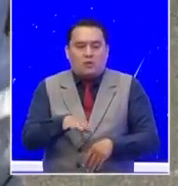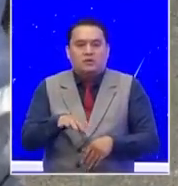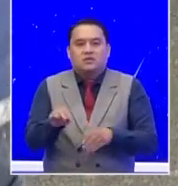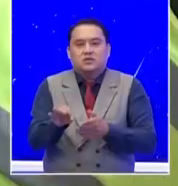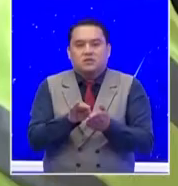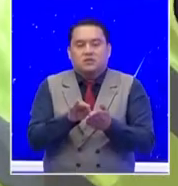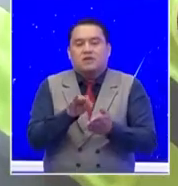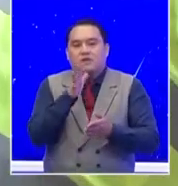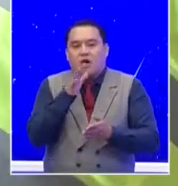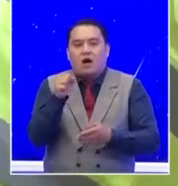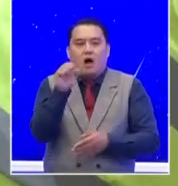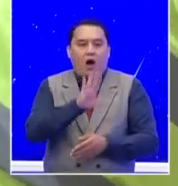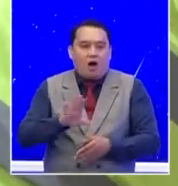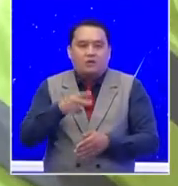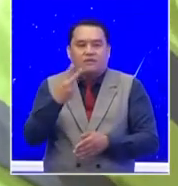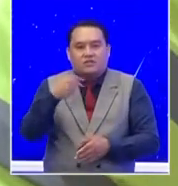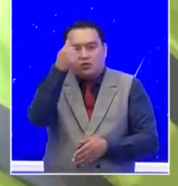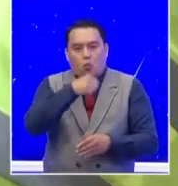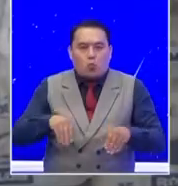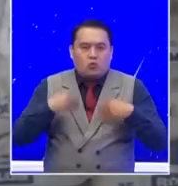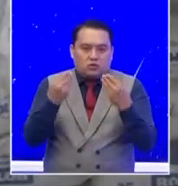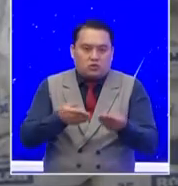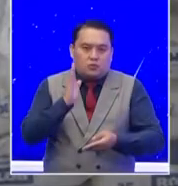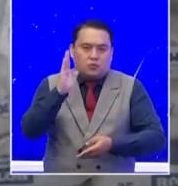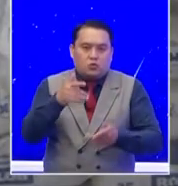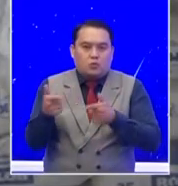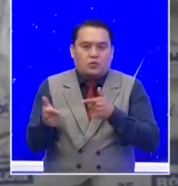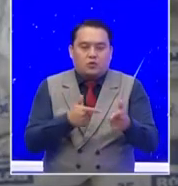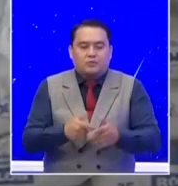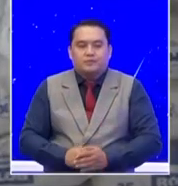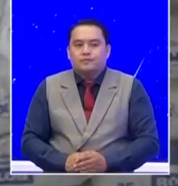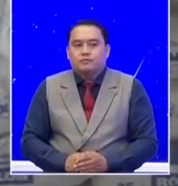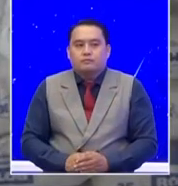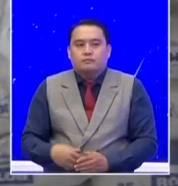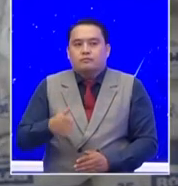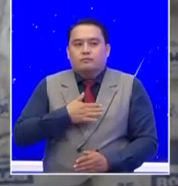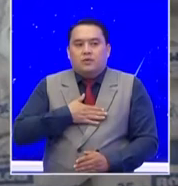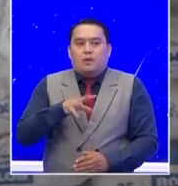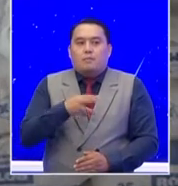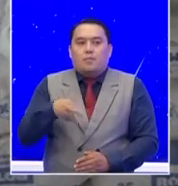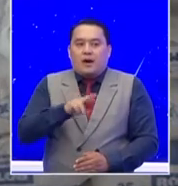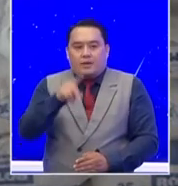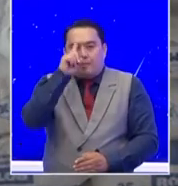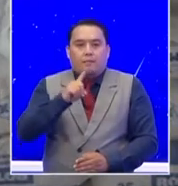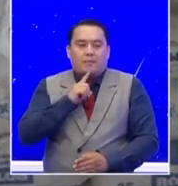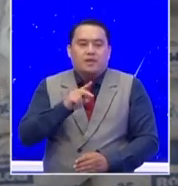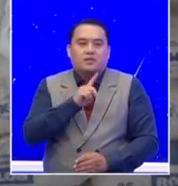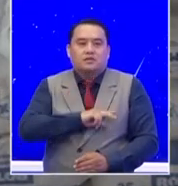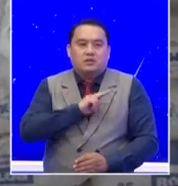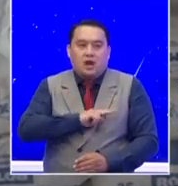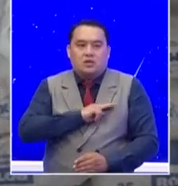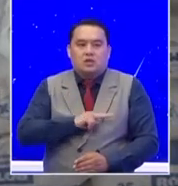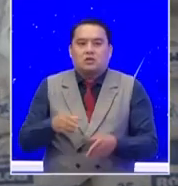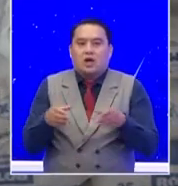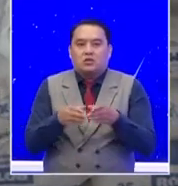сдачи объекта август 2020 года с мая месяца работы на чит на чат и здесь вот работают на